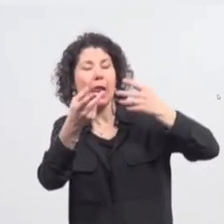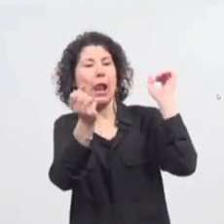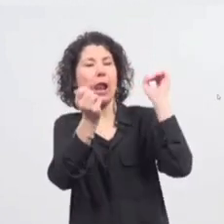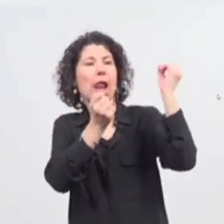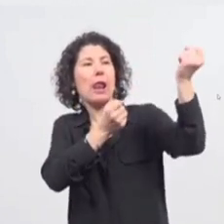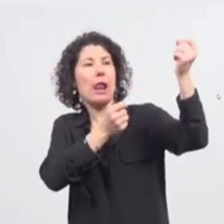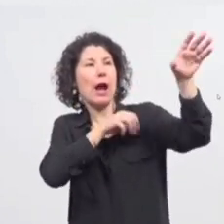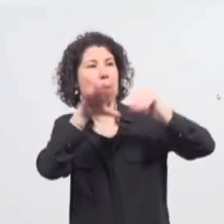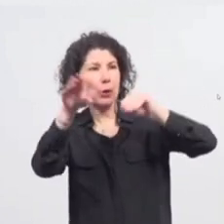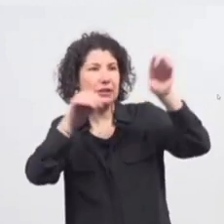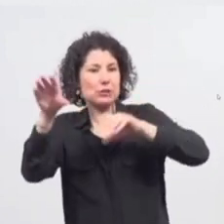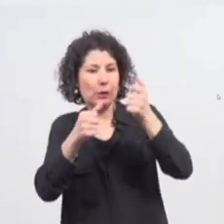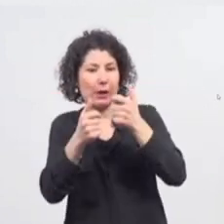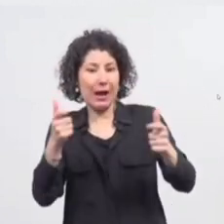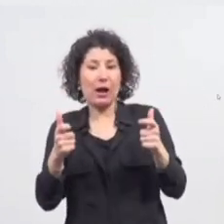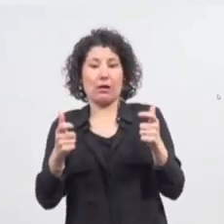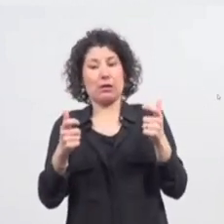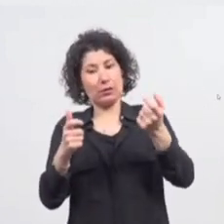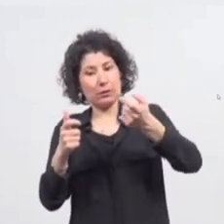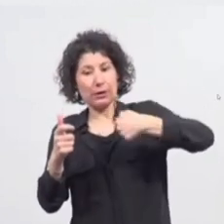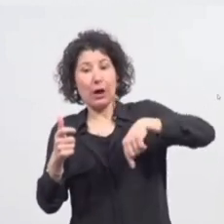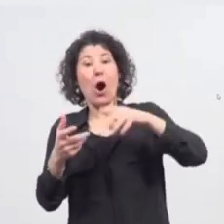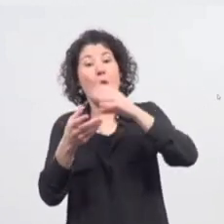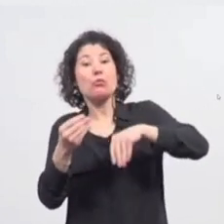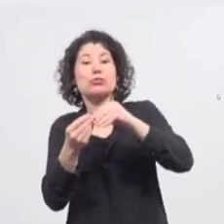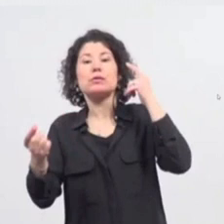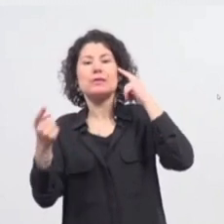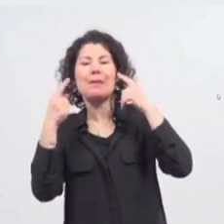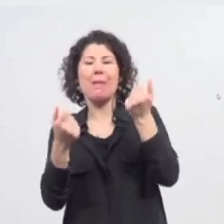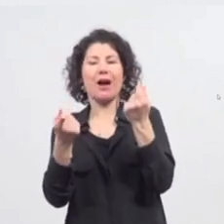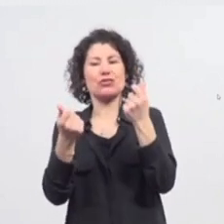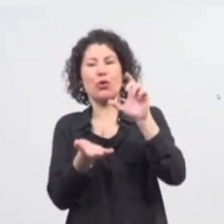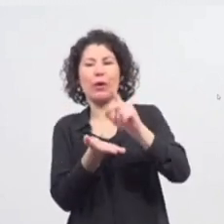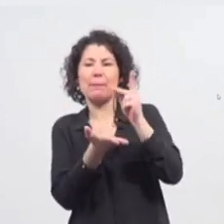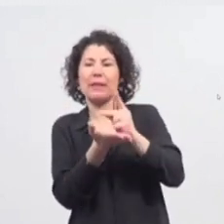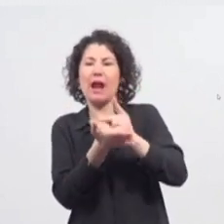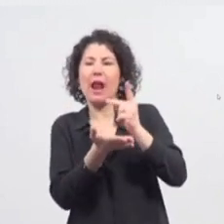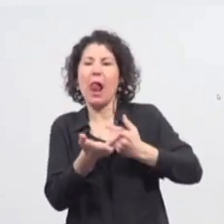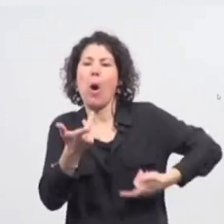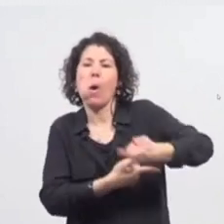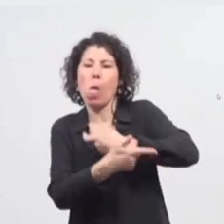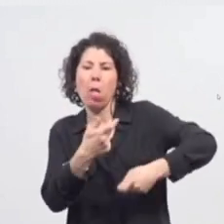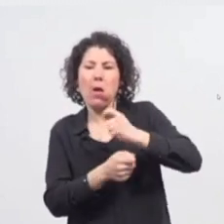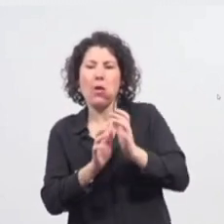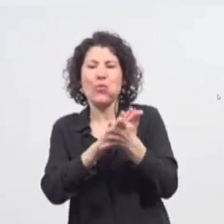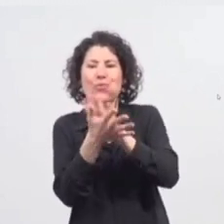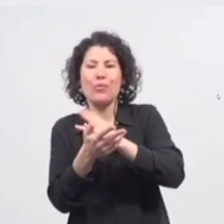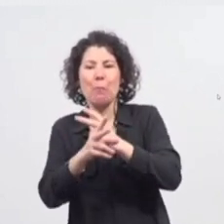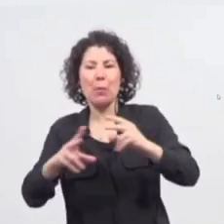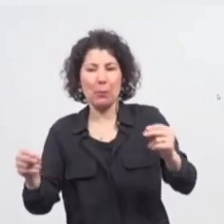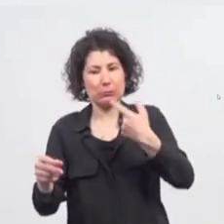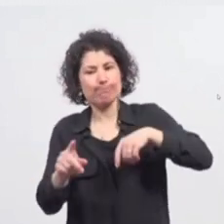des directives sur la lutte contre le blanchiment de capitaux. Enfin, la Commission a aussi adopté le 14 avril